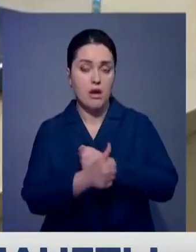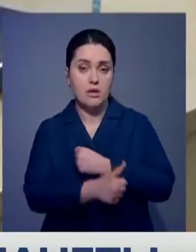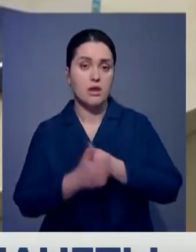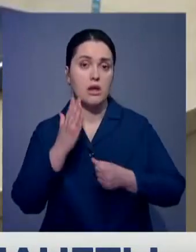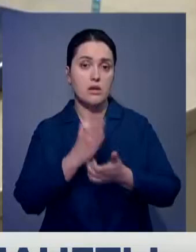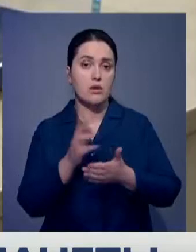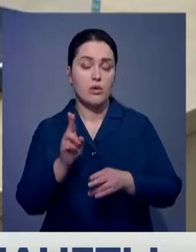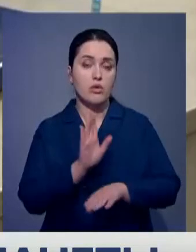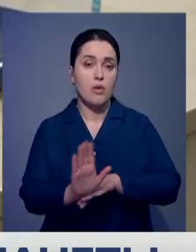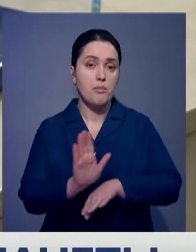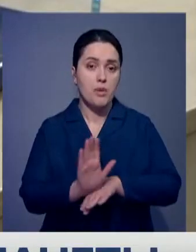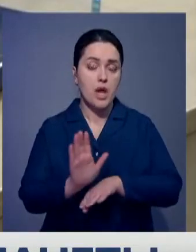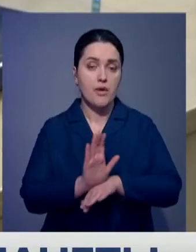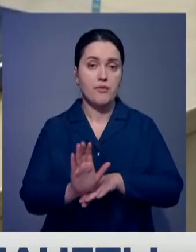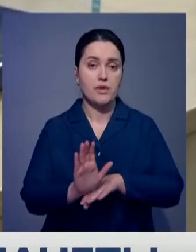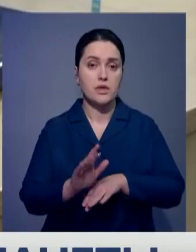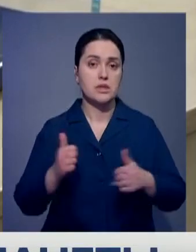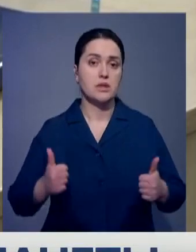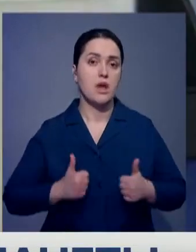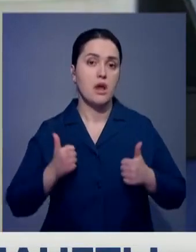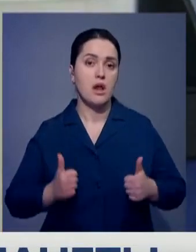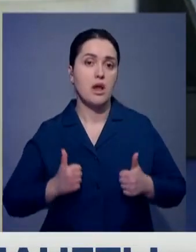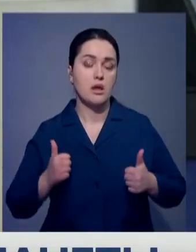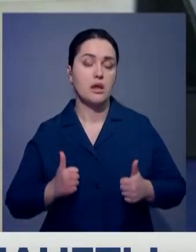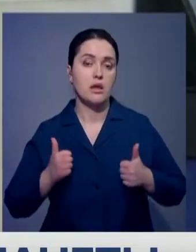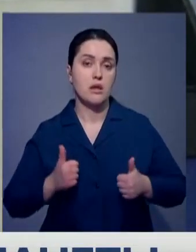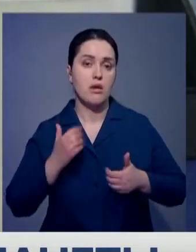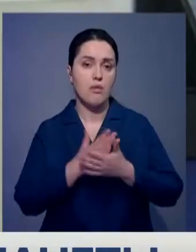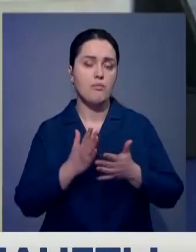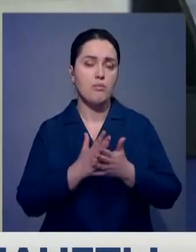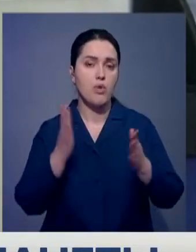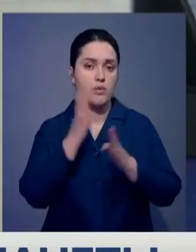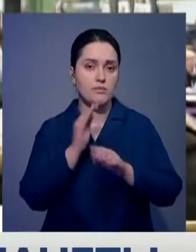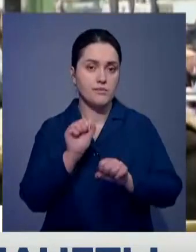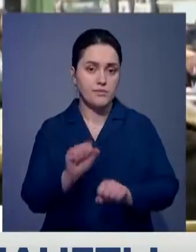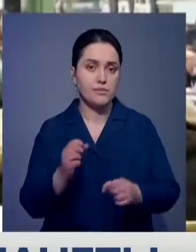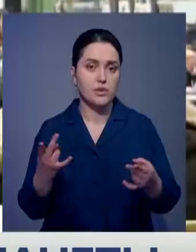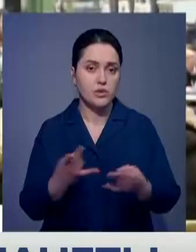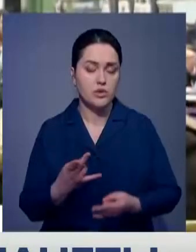консервативные производители предметов роскоши стараются сделать свои производства более экологичными.